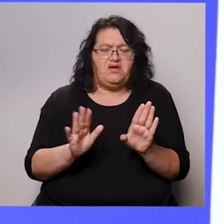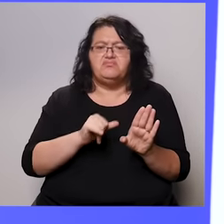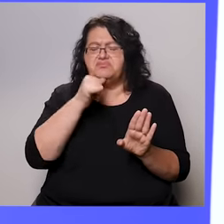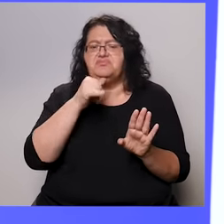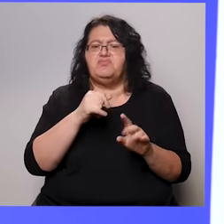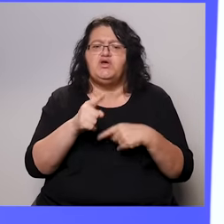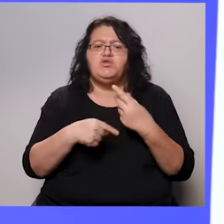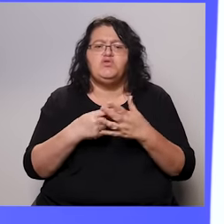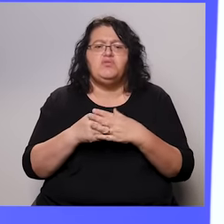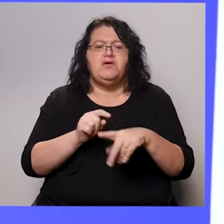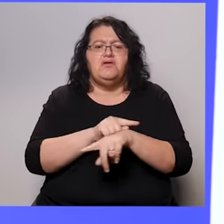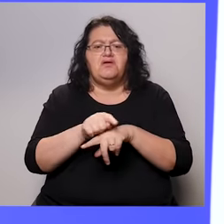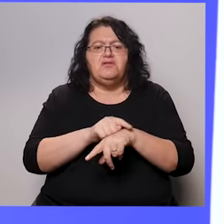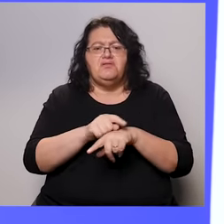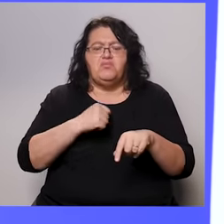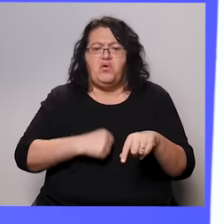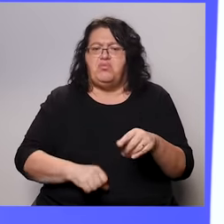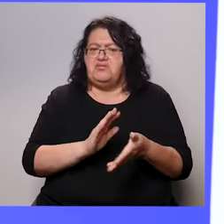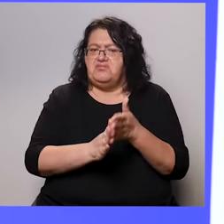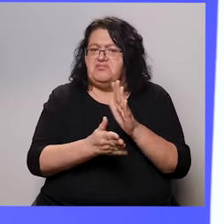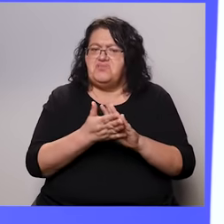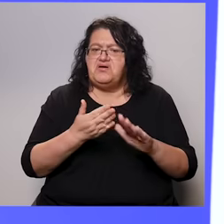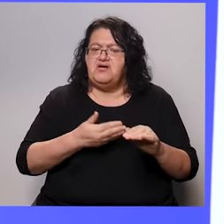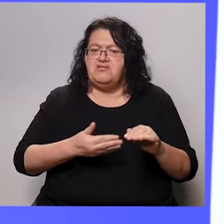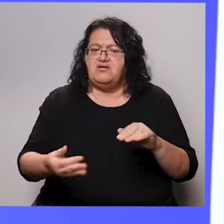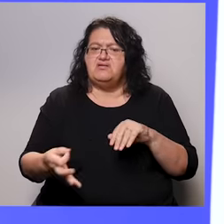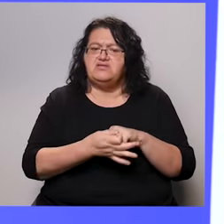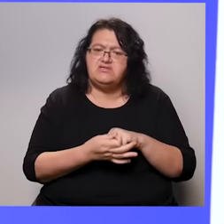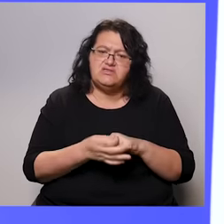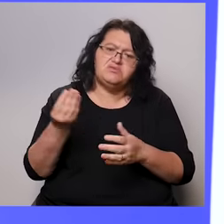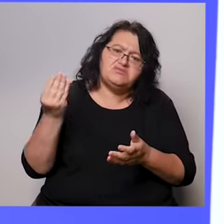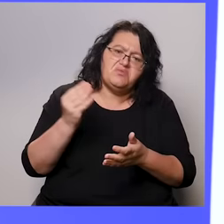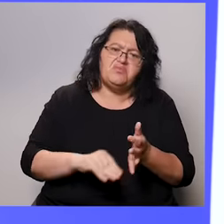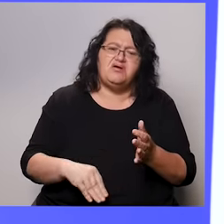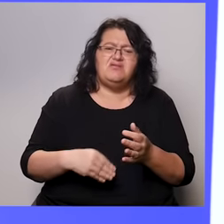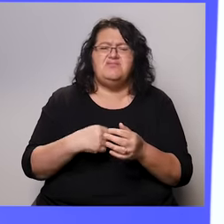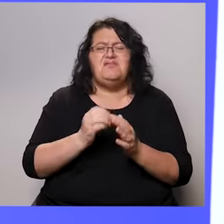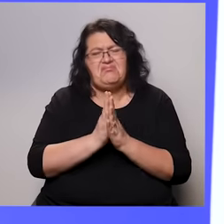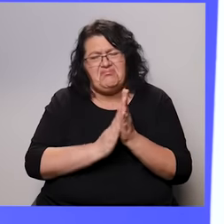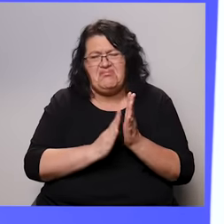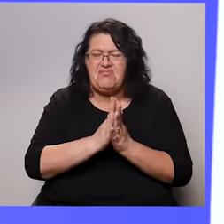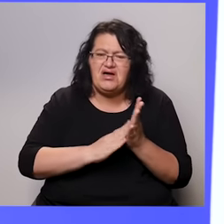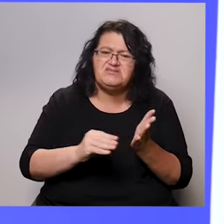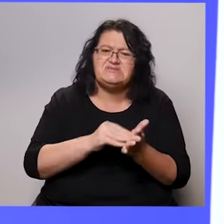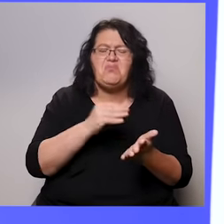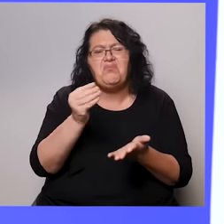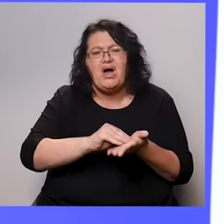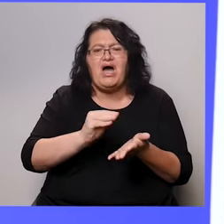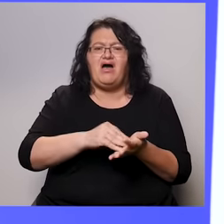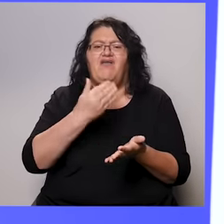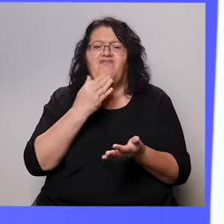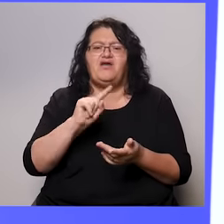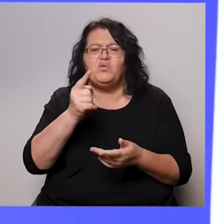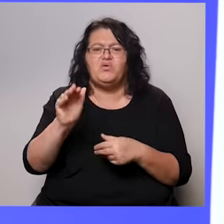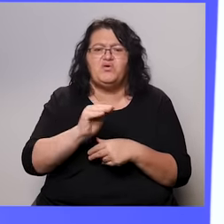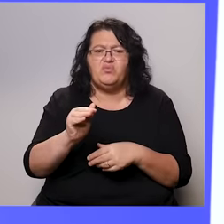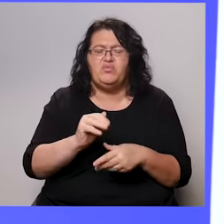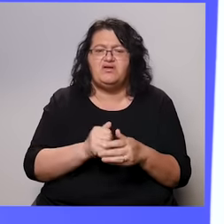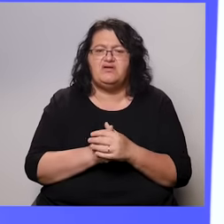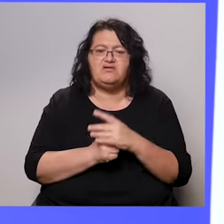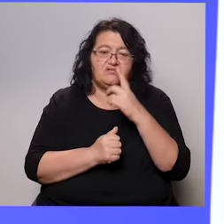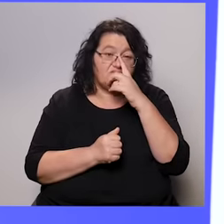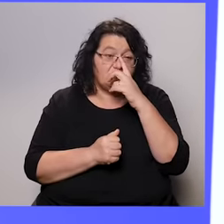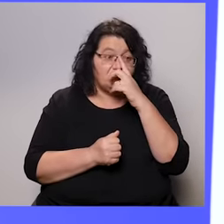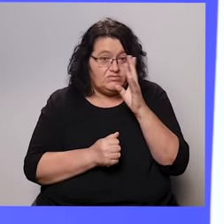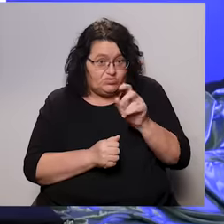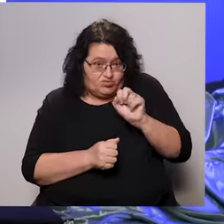Și nici bine după ce a trecut operația, soția din nou. Mihai, ce zici? Uite, aș vrea să mai avem un copil.